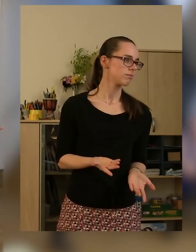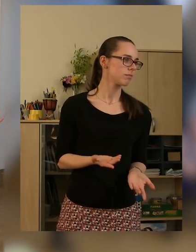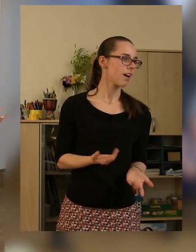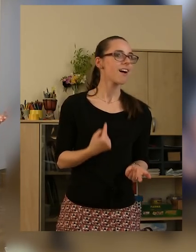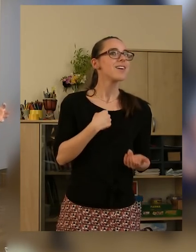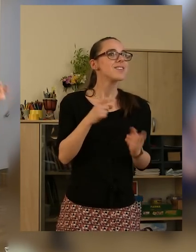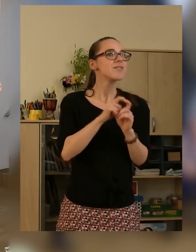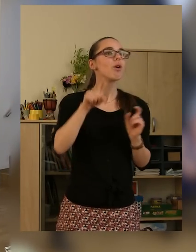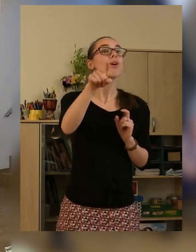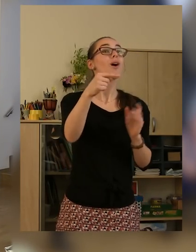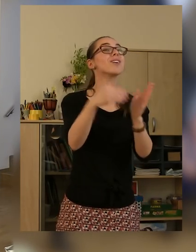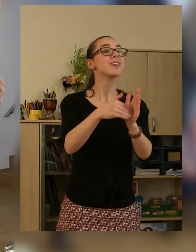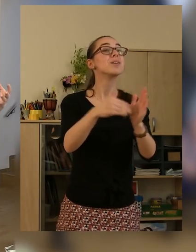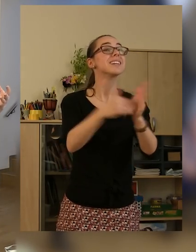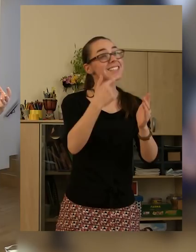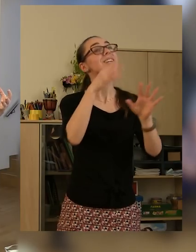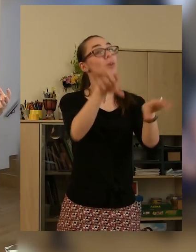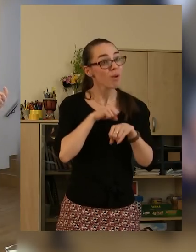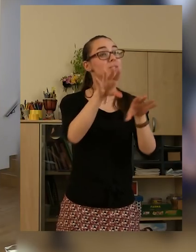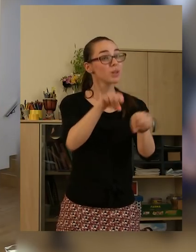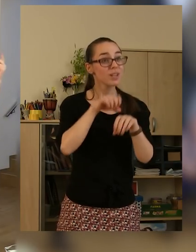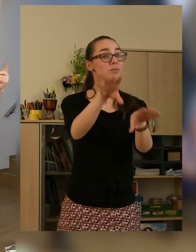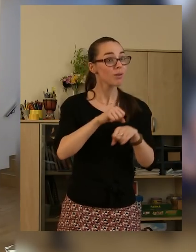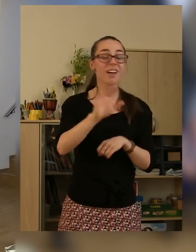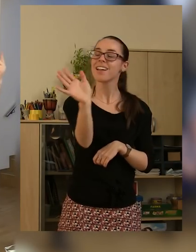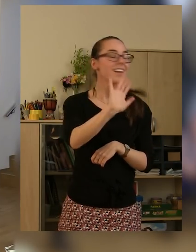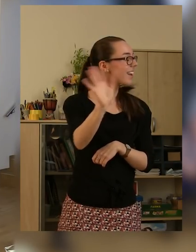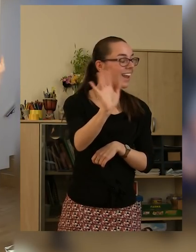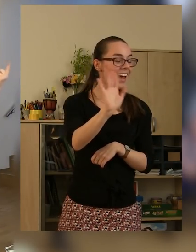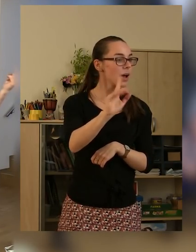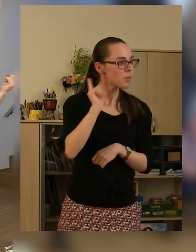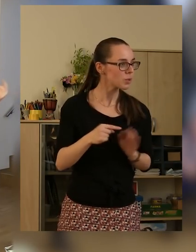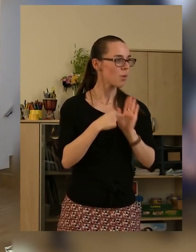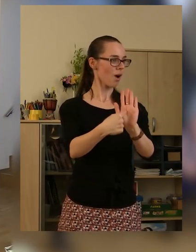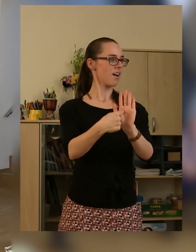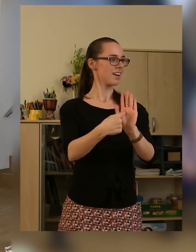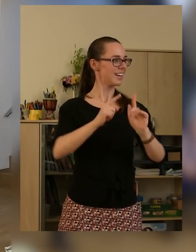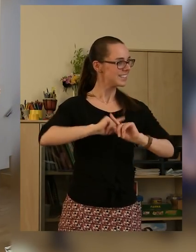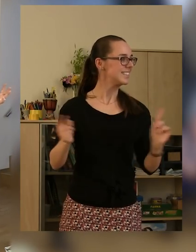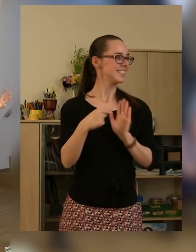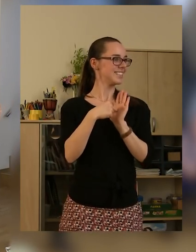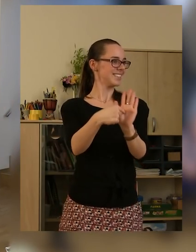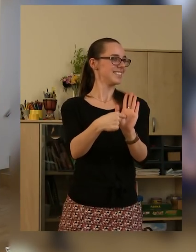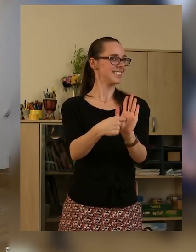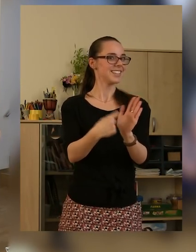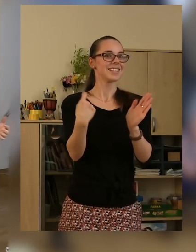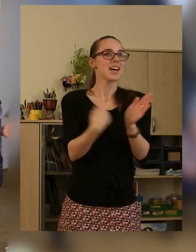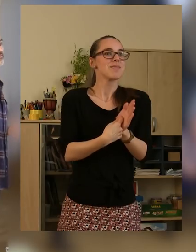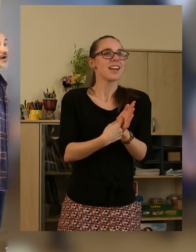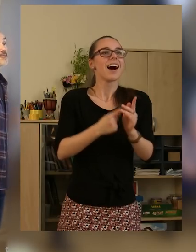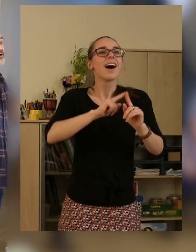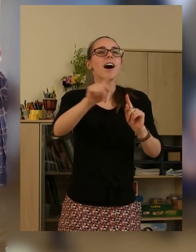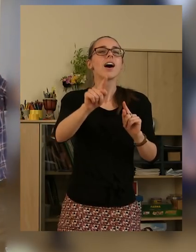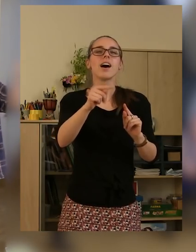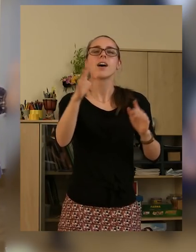Na to totiž nepotřebujete nikoho jiného. Na to, abyste se utvrzovali v tom vašem přesvědčení, nepotřebujete nikoho